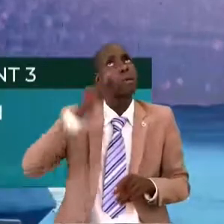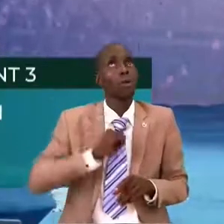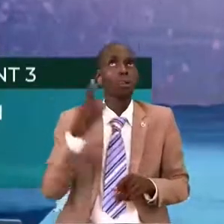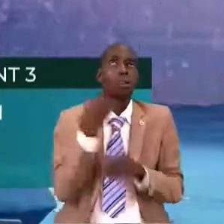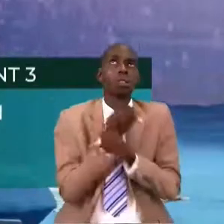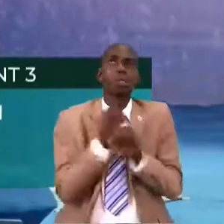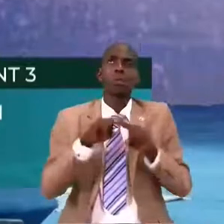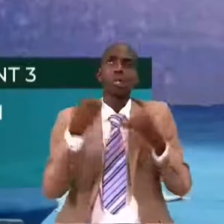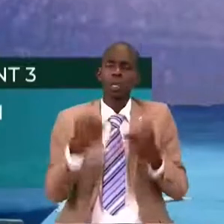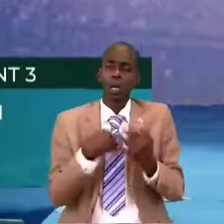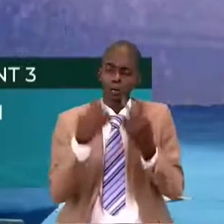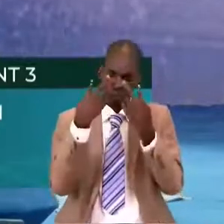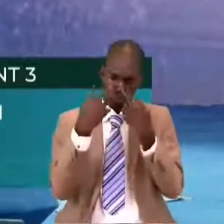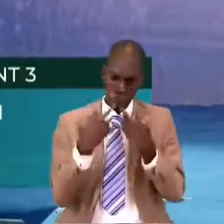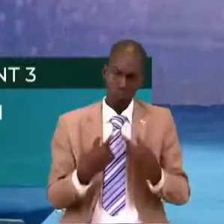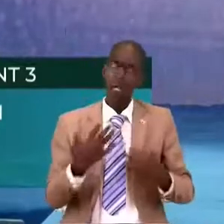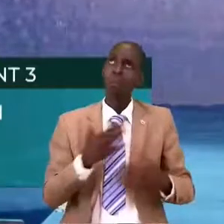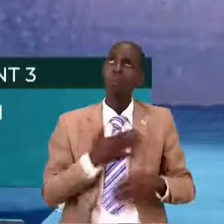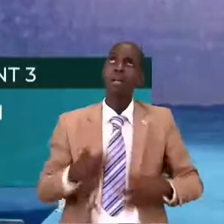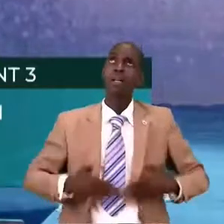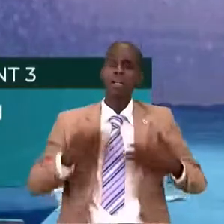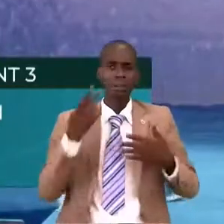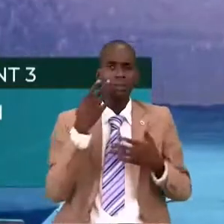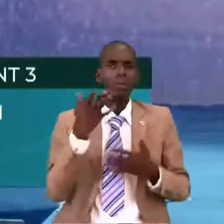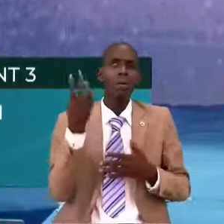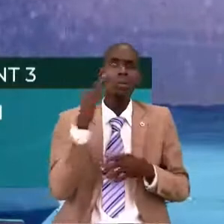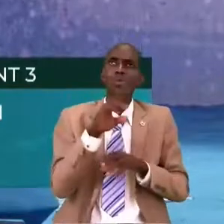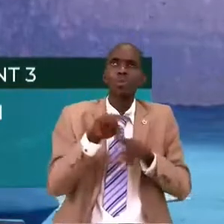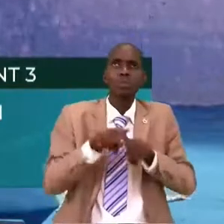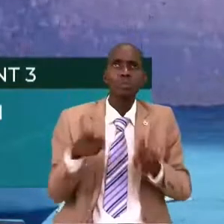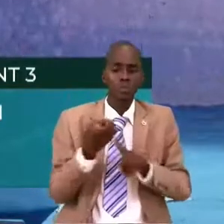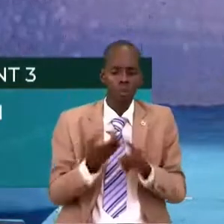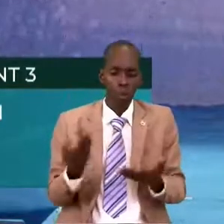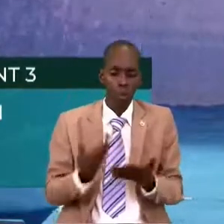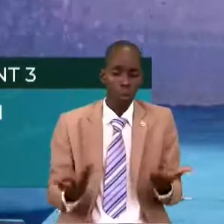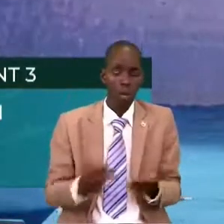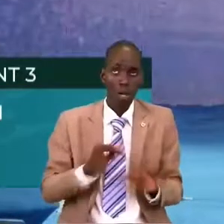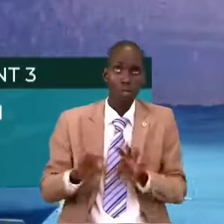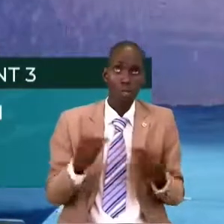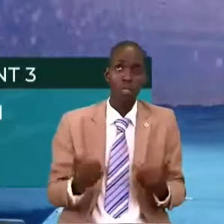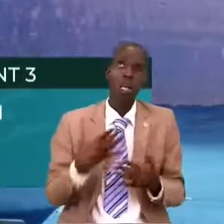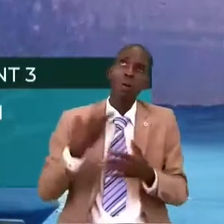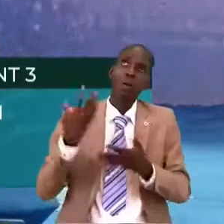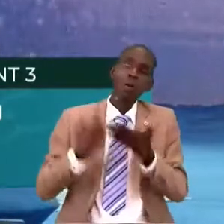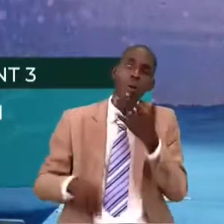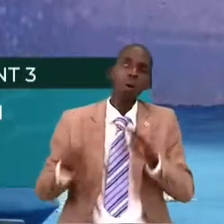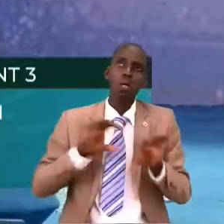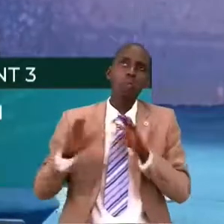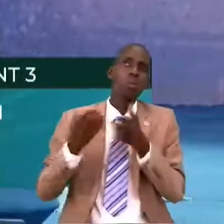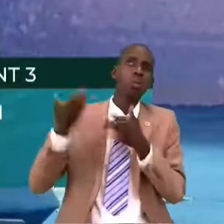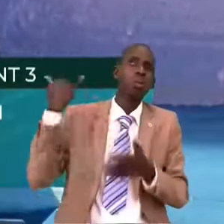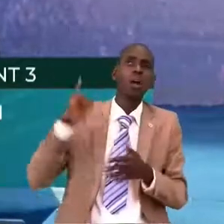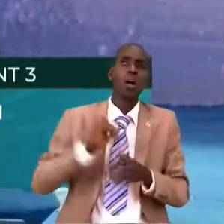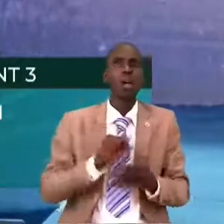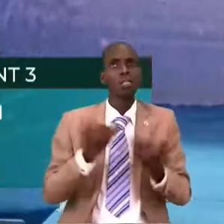avant. Je veux la justice que le ciel pourra reconnaître. Je veux la justice